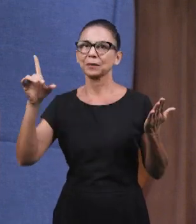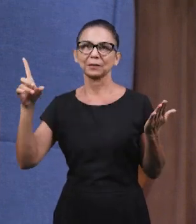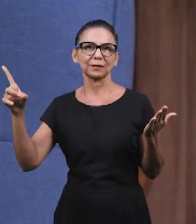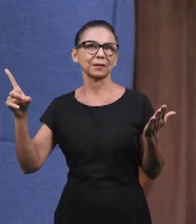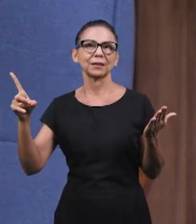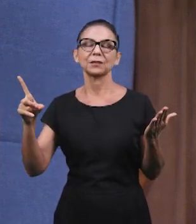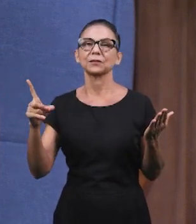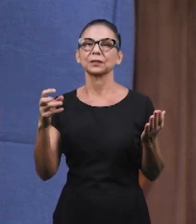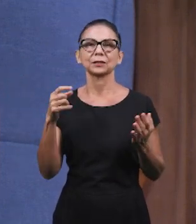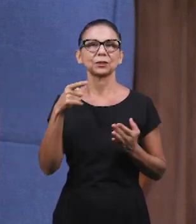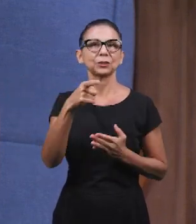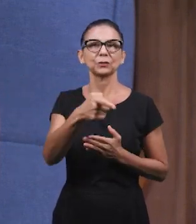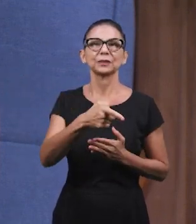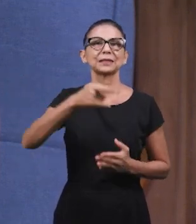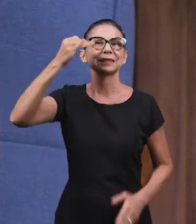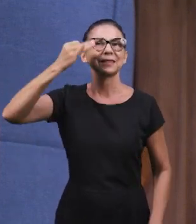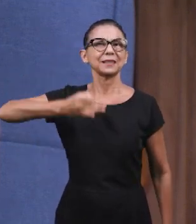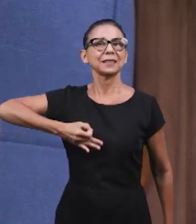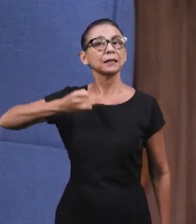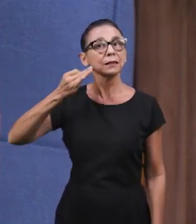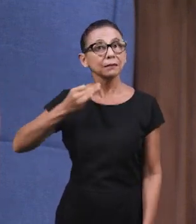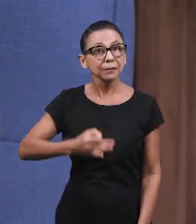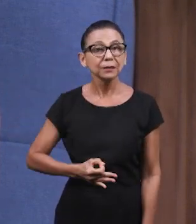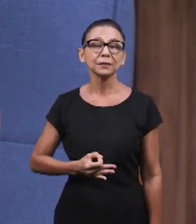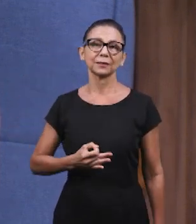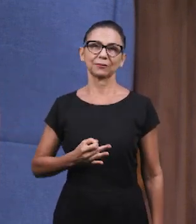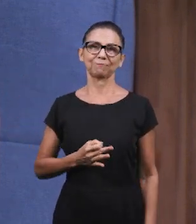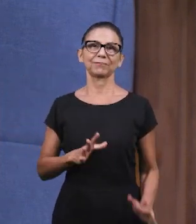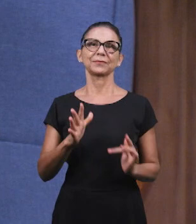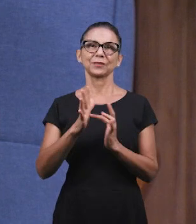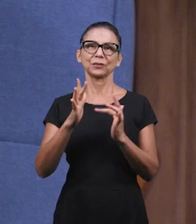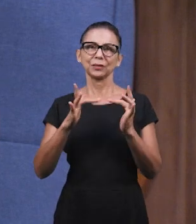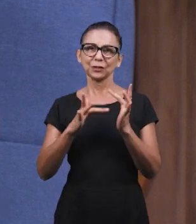puissiez avoir cette conviction que Jésus viendra en